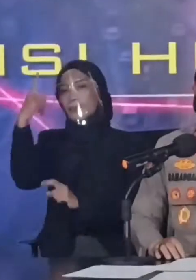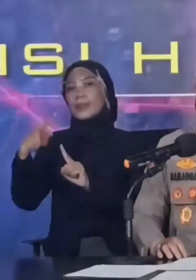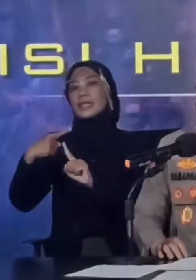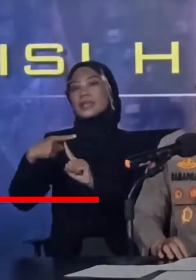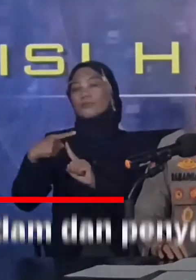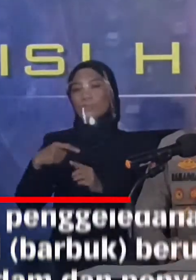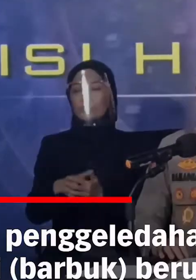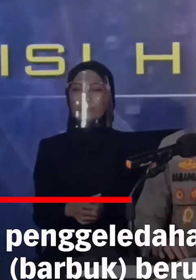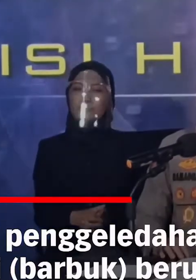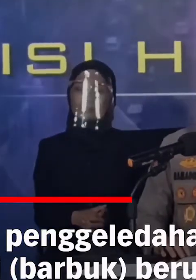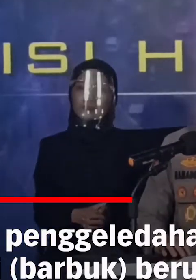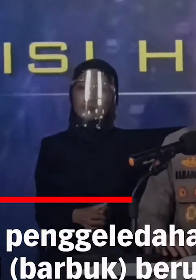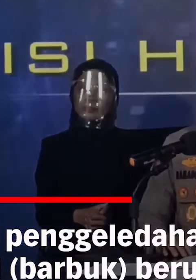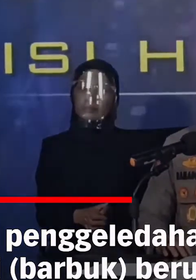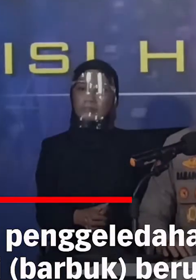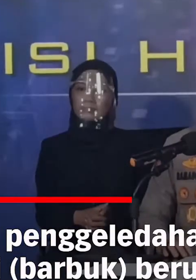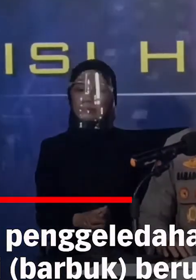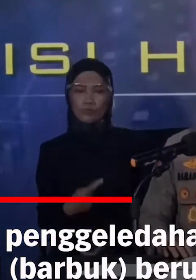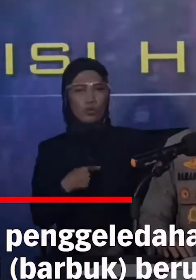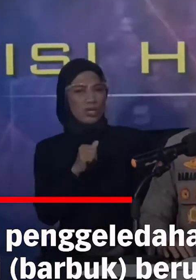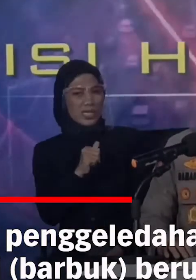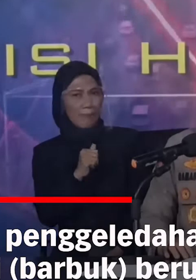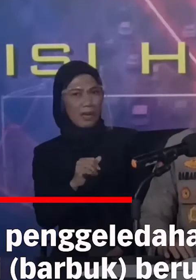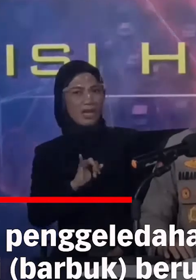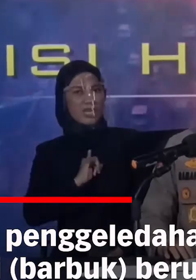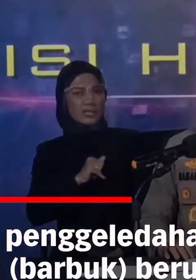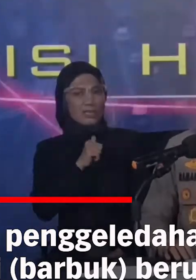Adapun identitas tersangka